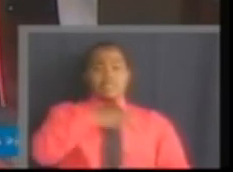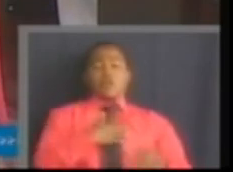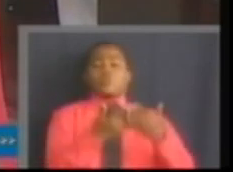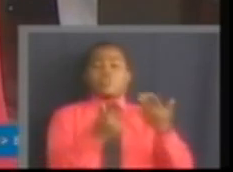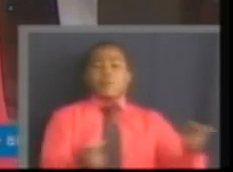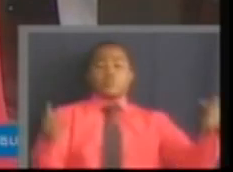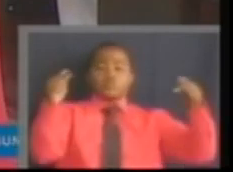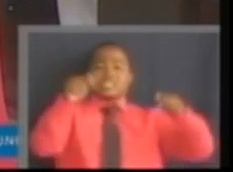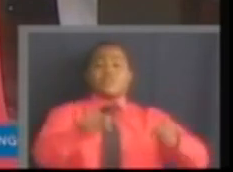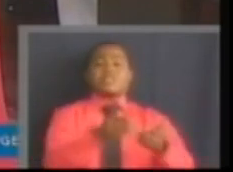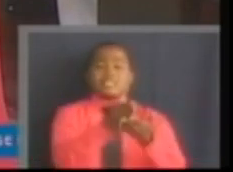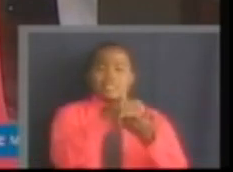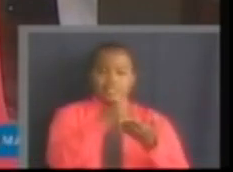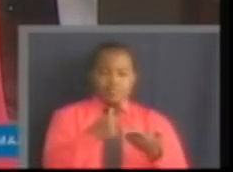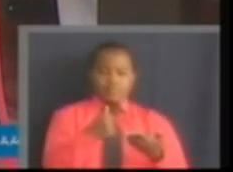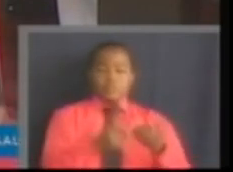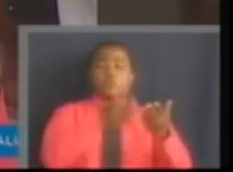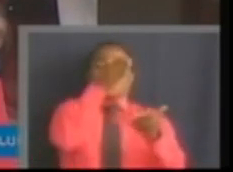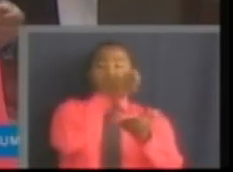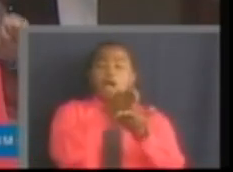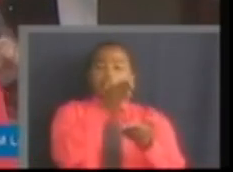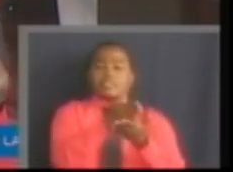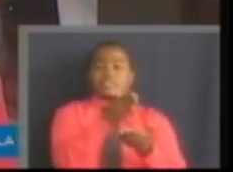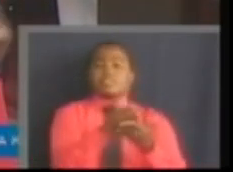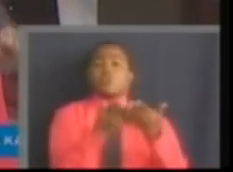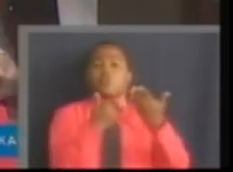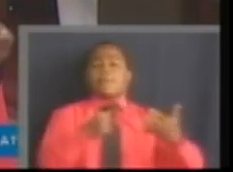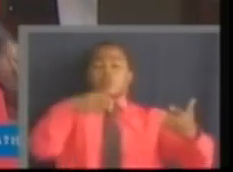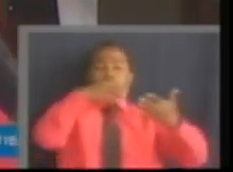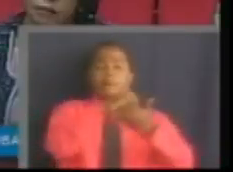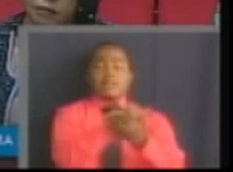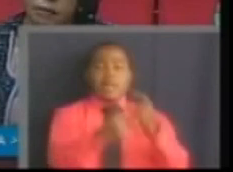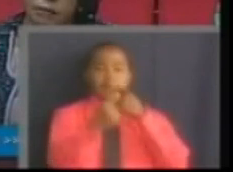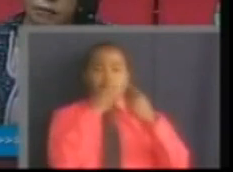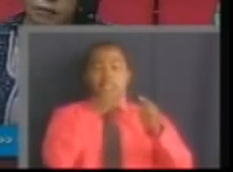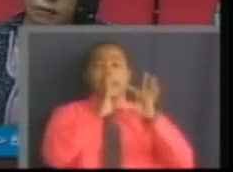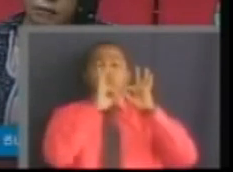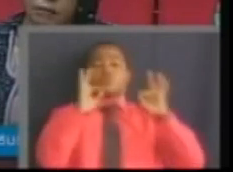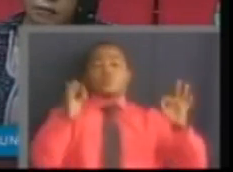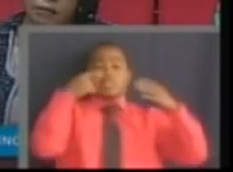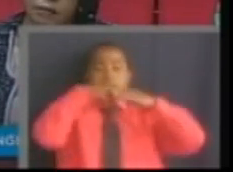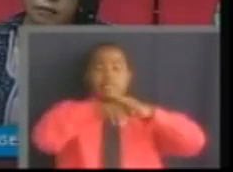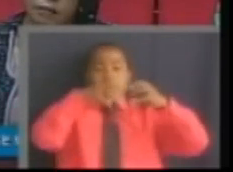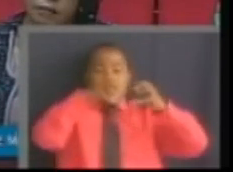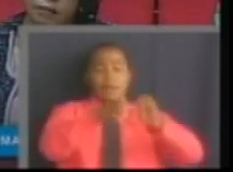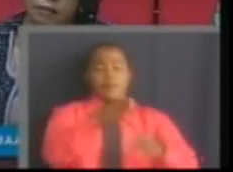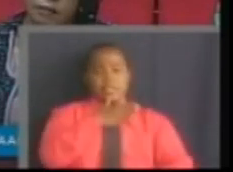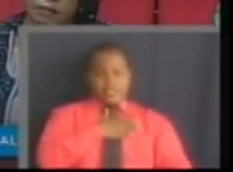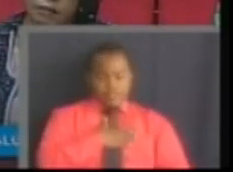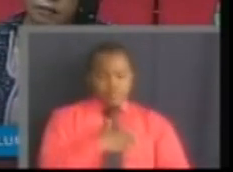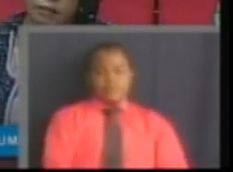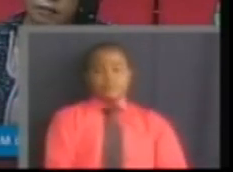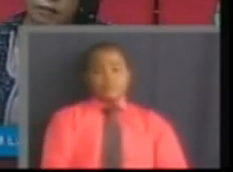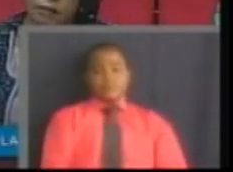mahali tuhakikishe kwamba tunapata mijadala mizuri katika kamati yetu. Lakini hali kadhalika mambo ya